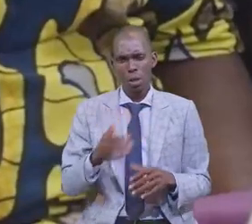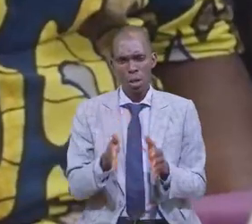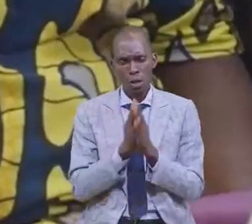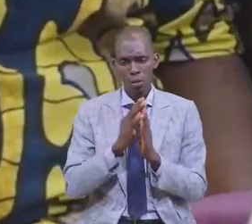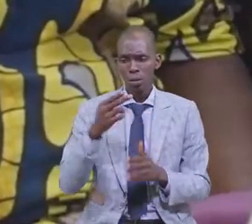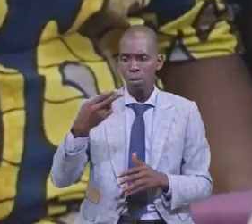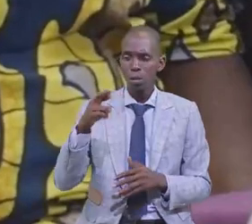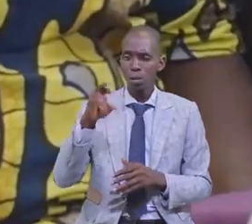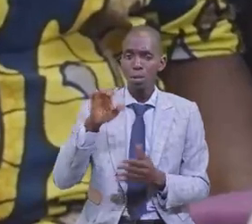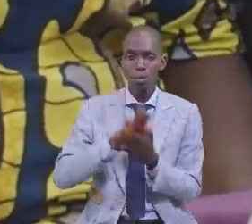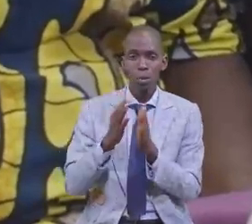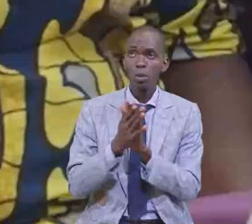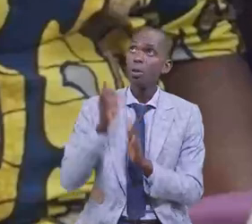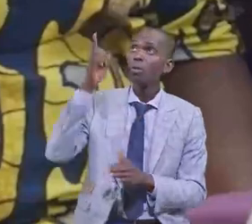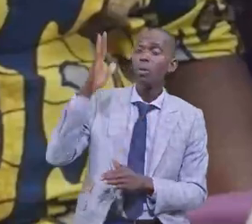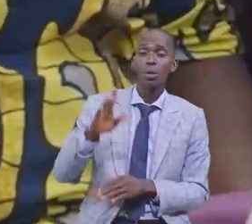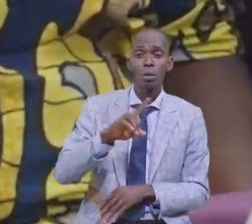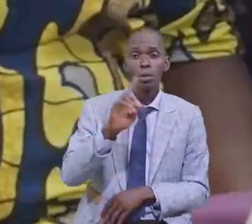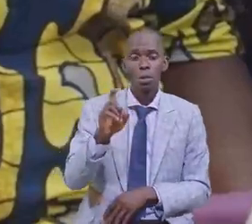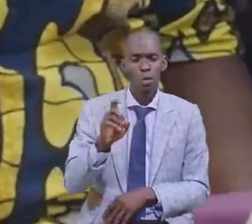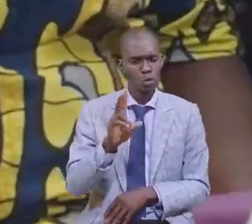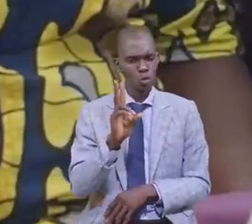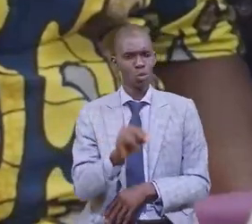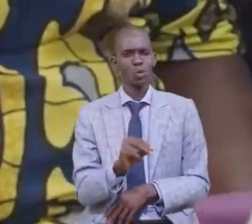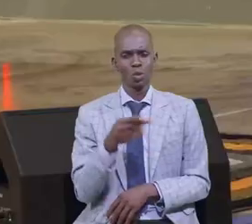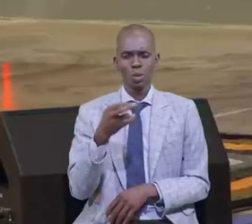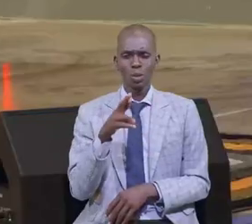Hérode est-il un Dieu? Mais Hérode était un